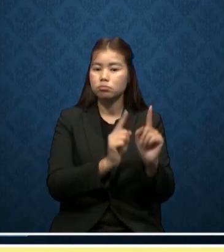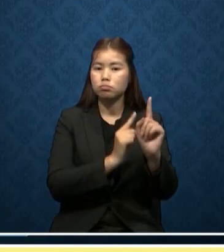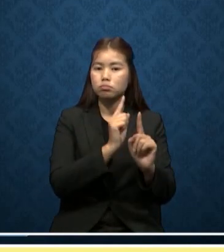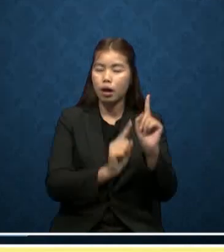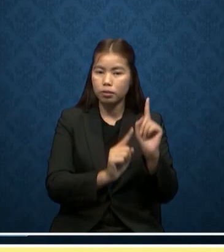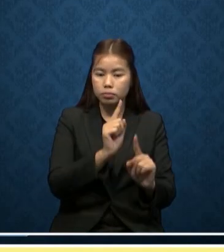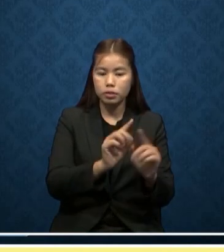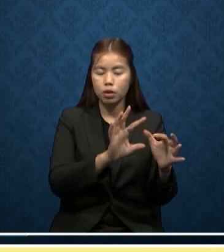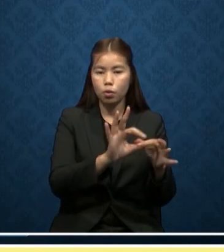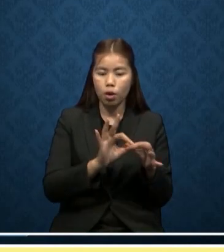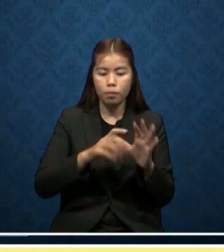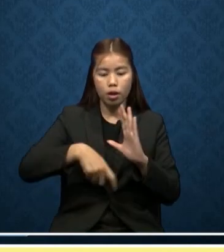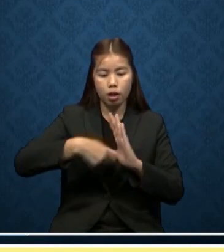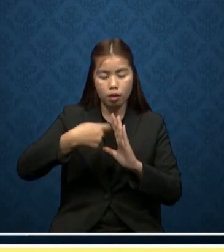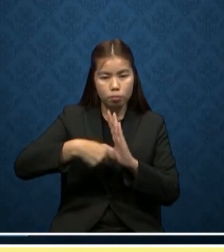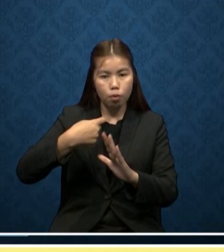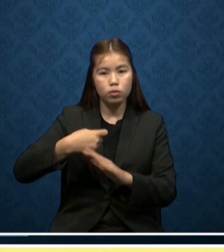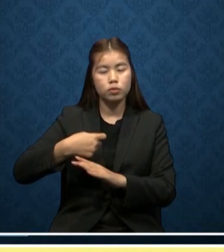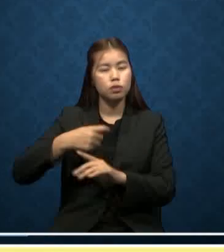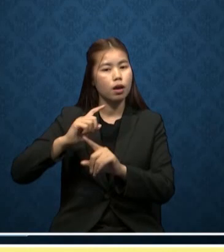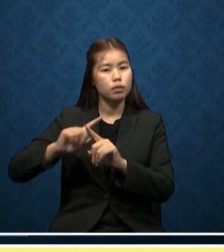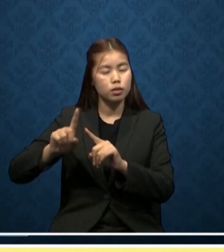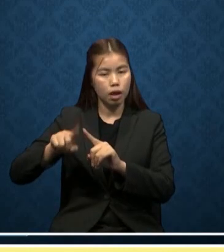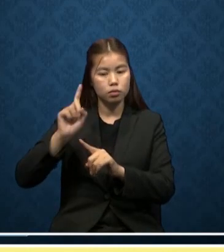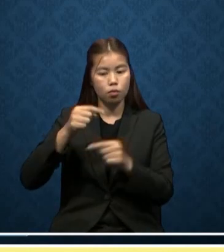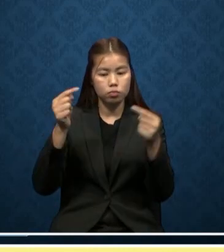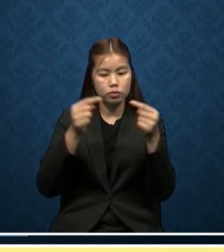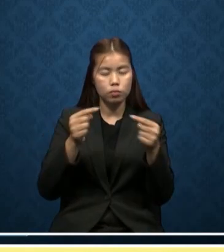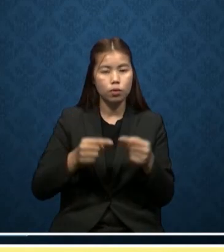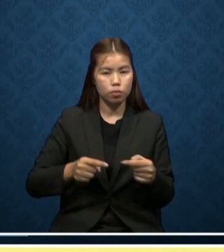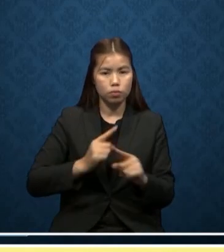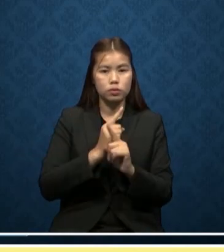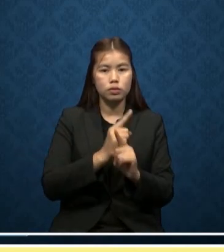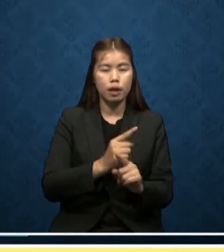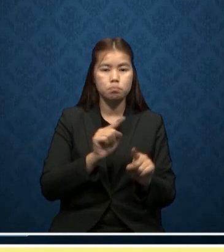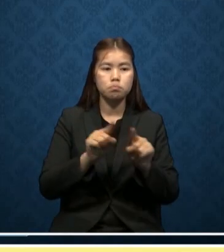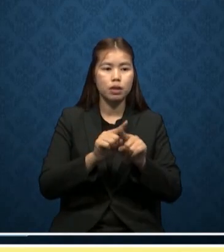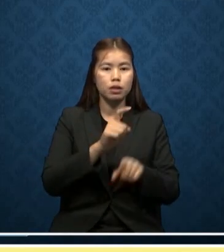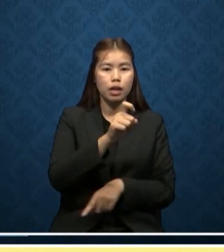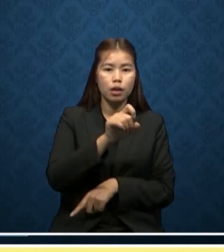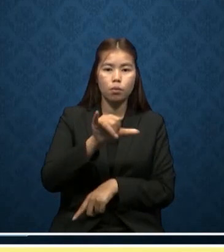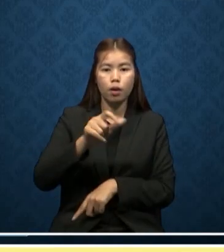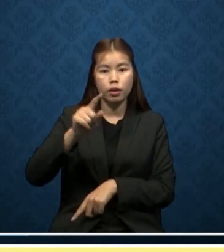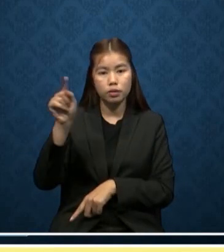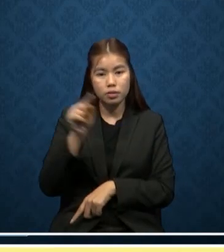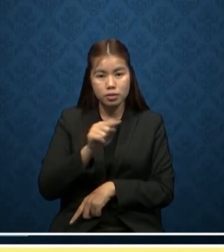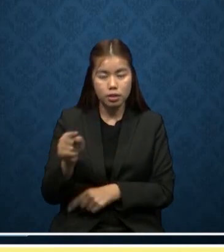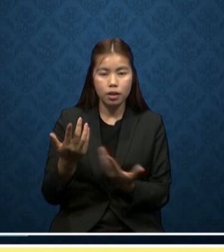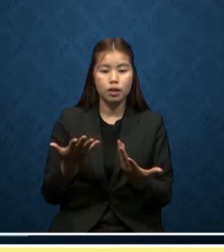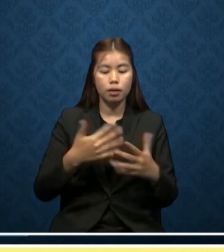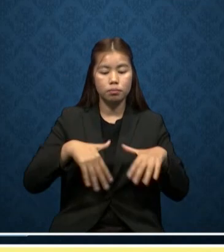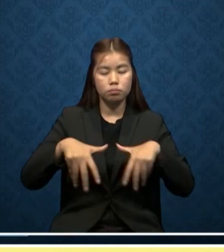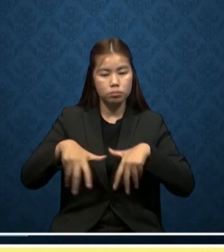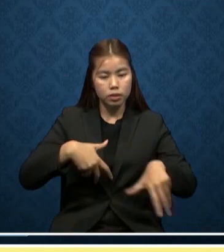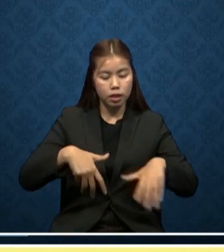ความสัมพันธ์เชิงเหตุและผลนะครับหรือว่าที่วาพัอ่า XYZเนี่ยนะครับโดยเฉพาะในระดับพื้นที่